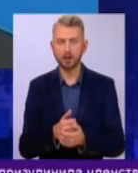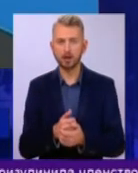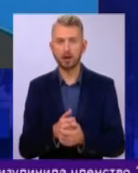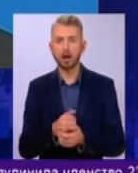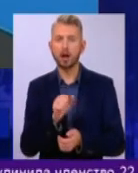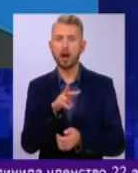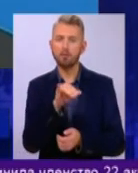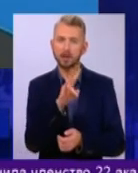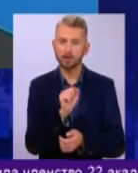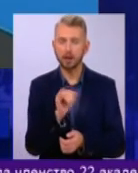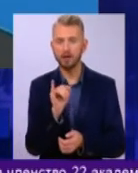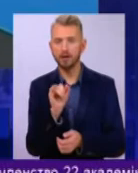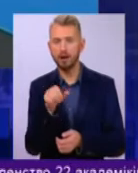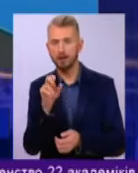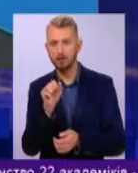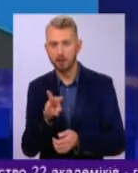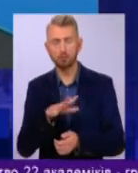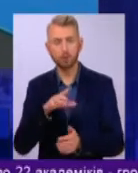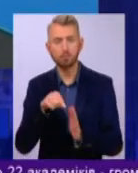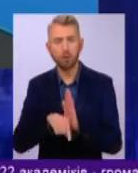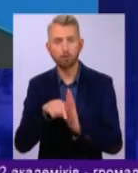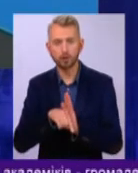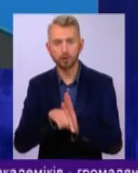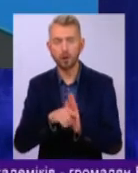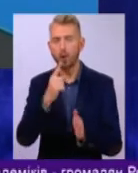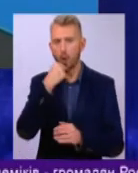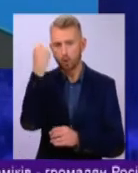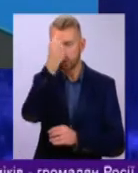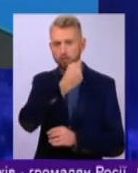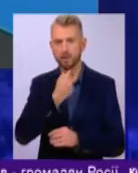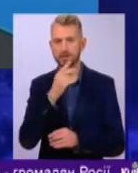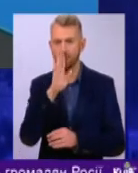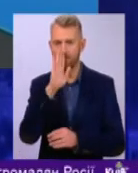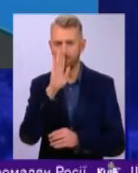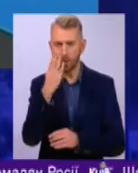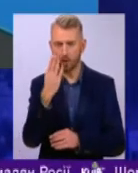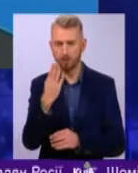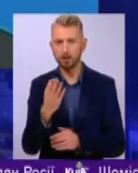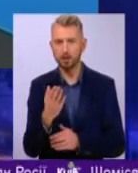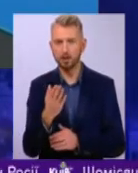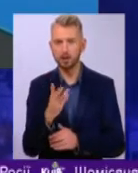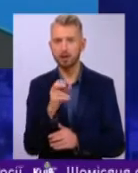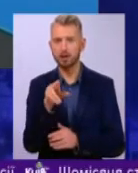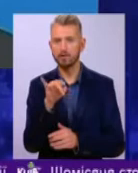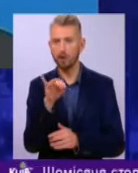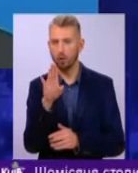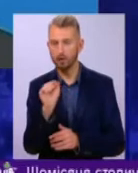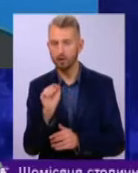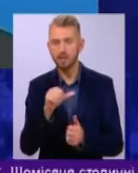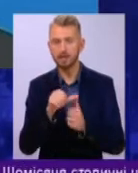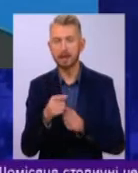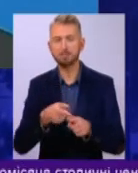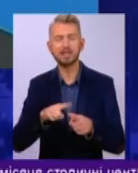і Адам були, по суті, особистими ворогами Кадирова. Саме